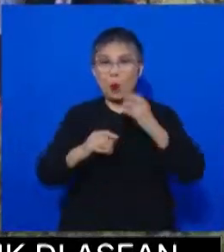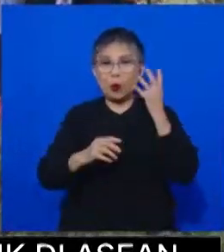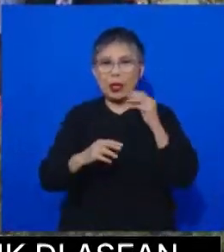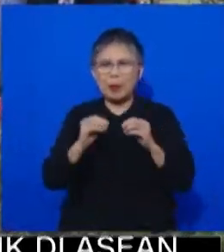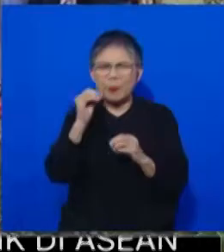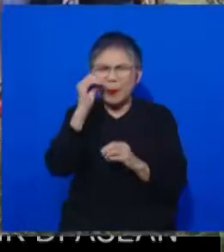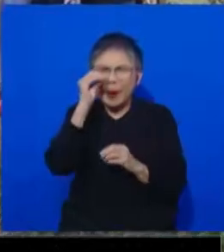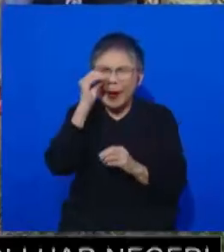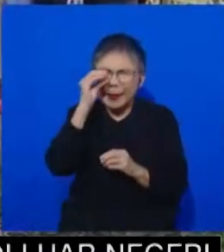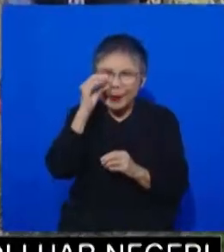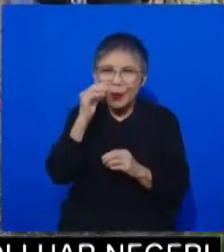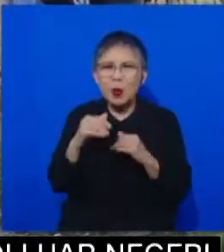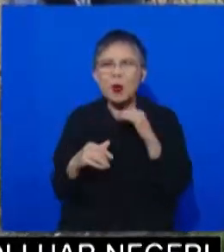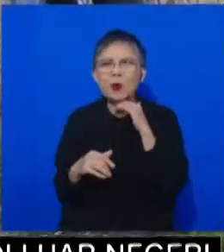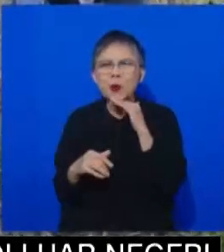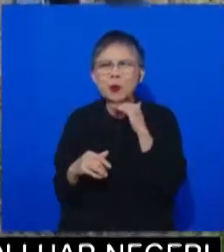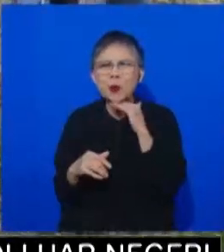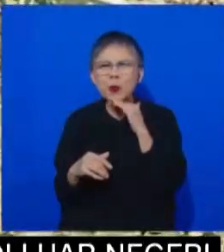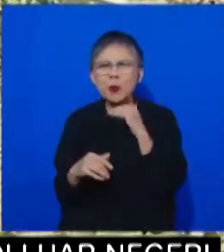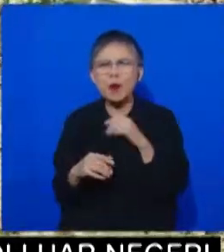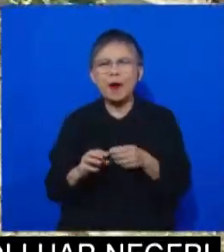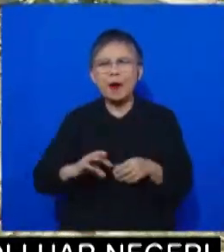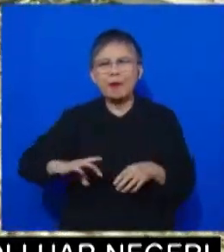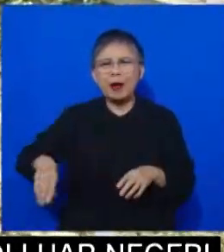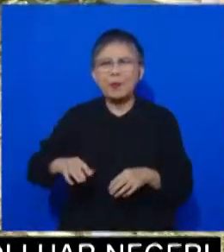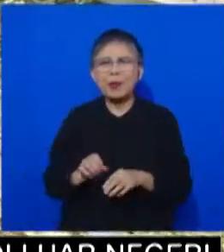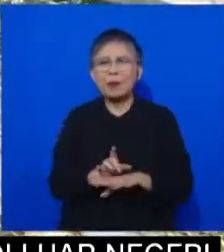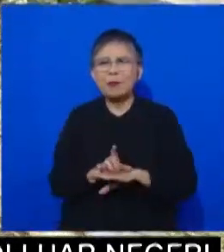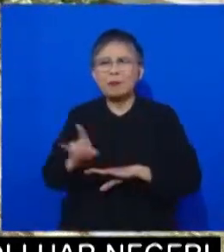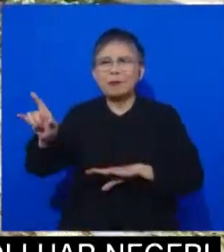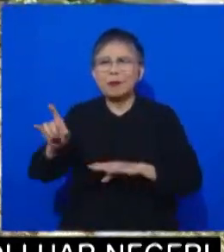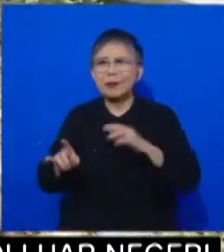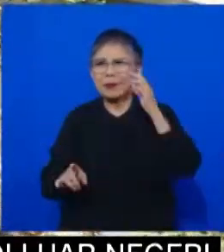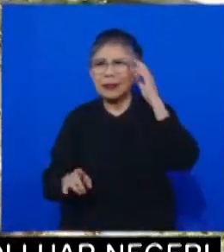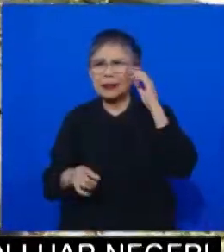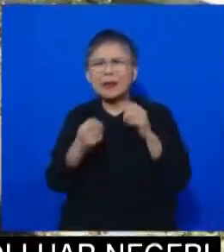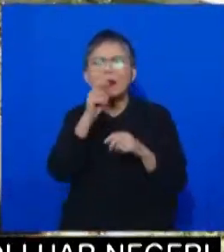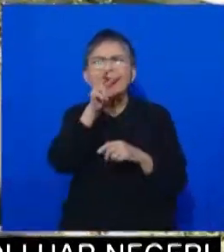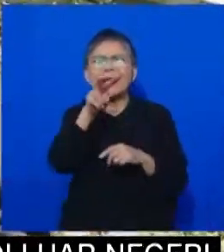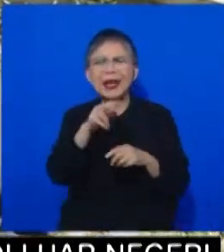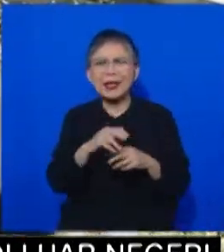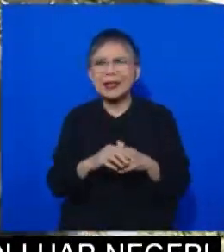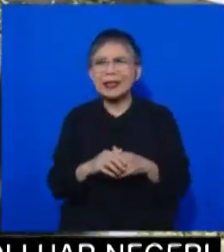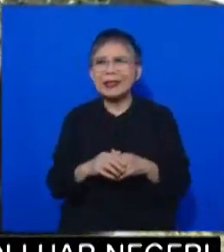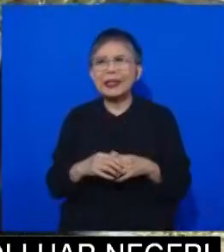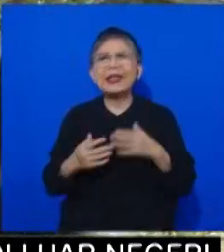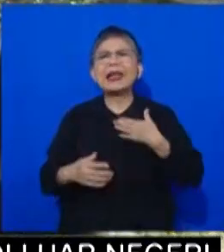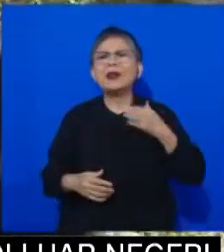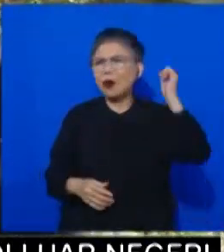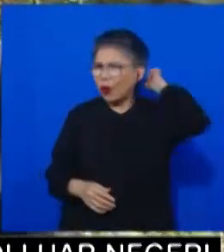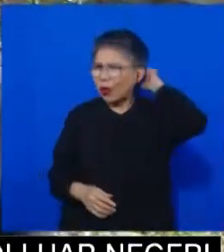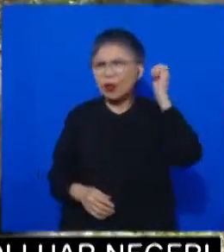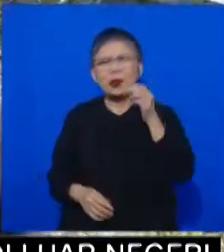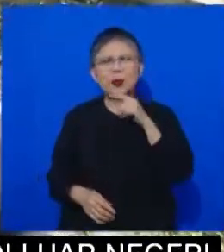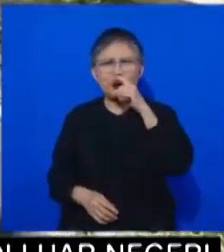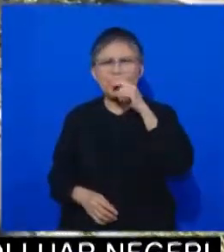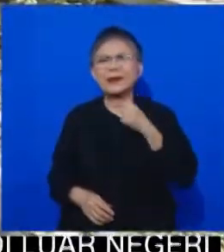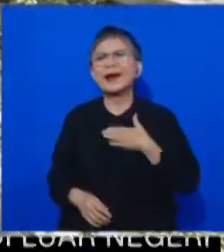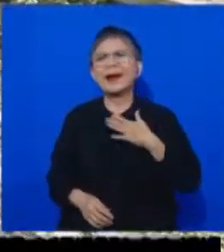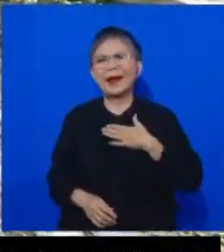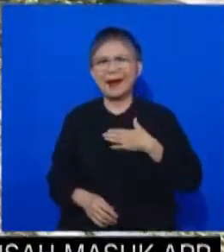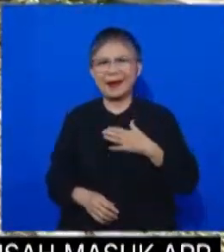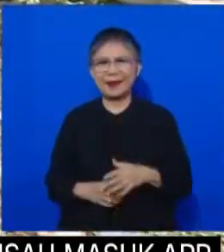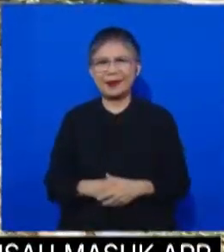subuh. Iya. Karena pengen melihat. Pengen melihat. Soalnya orang tua saya nih naik tahun